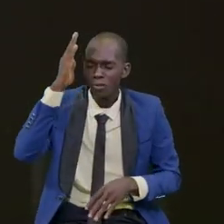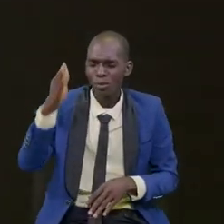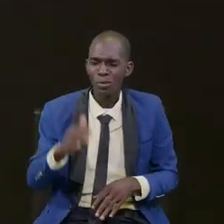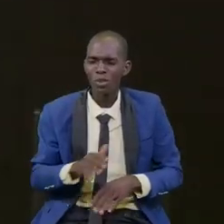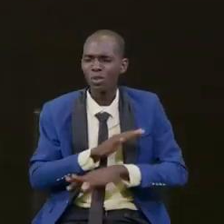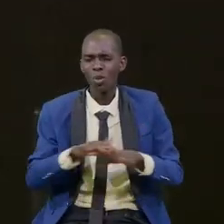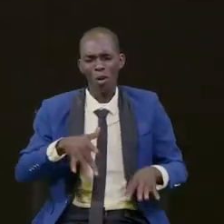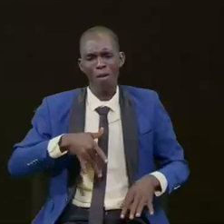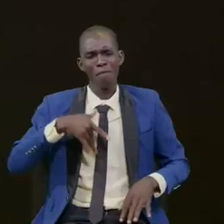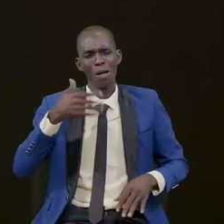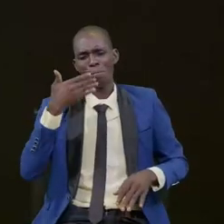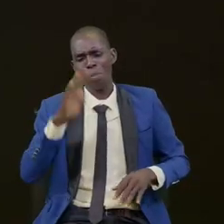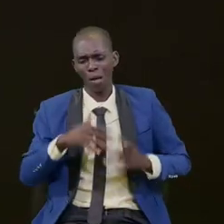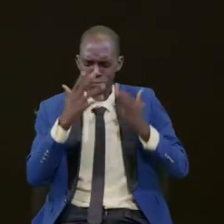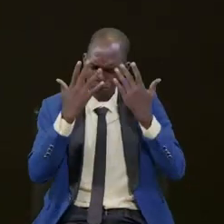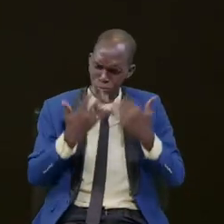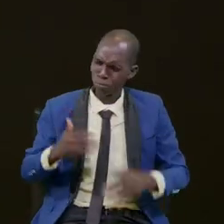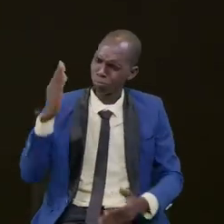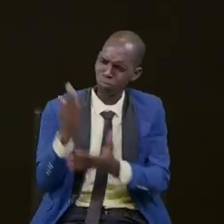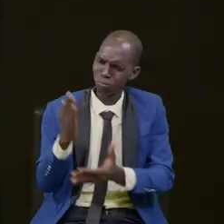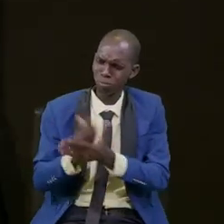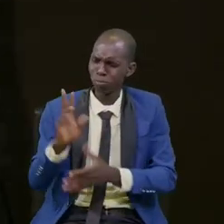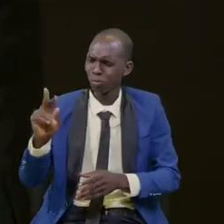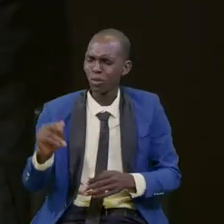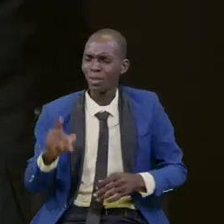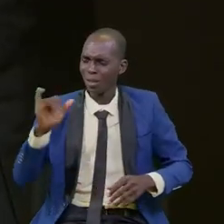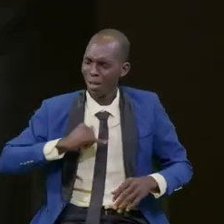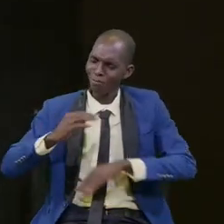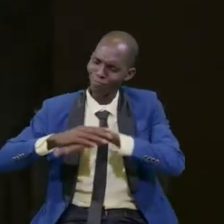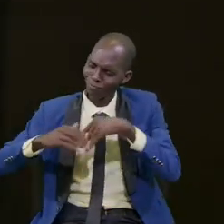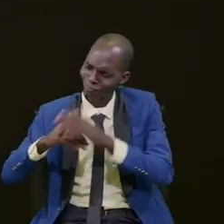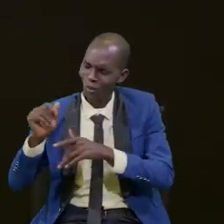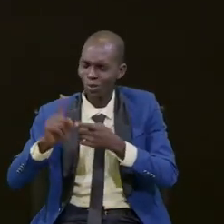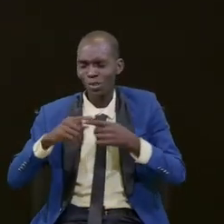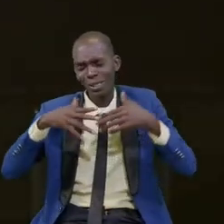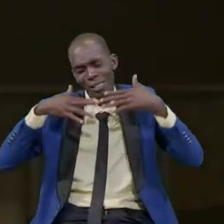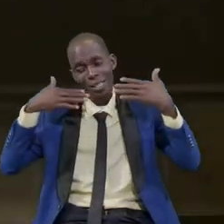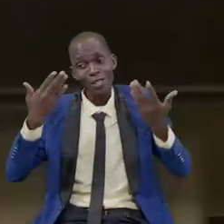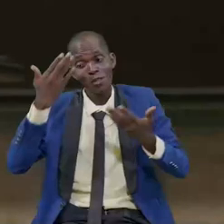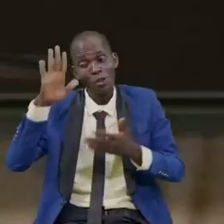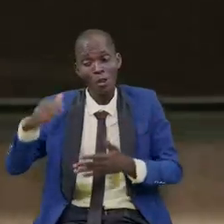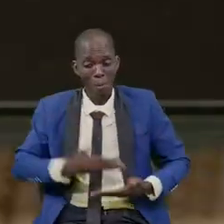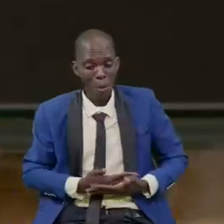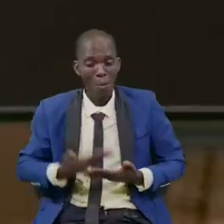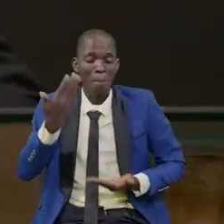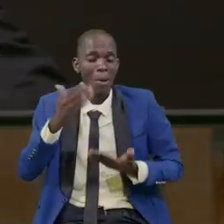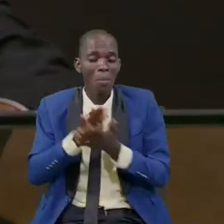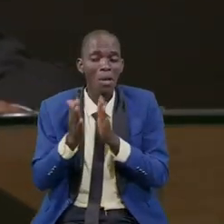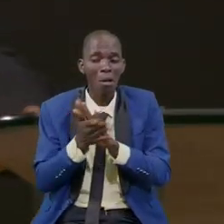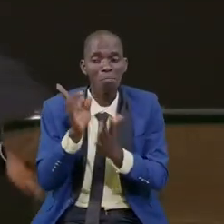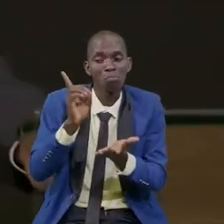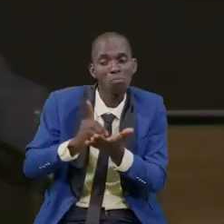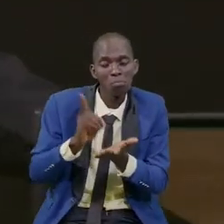pas abandonner la nécessité de se repentir. Et puis, tu léguais. Et puis, que l'enfant peut devenir